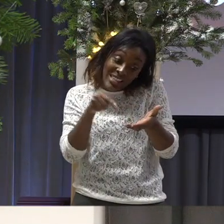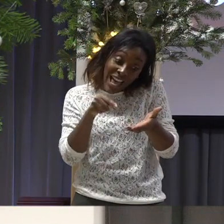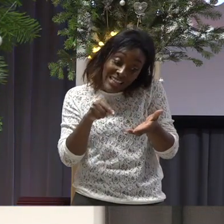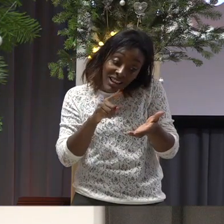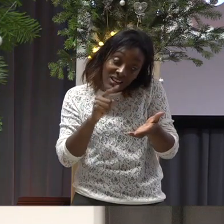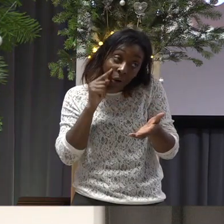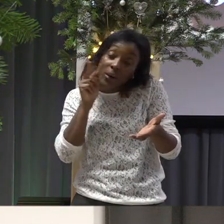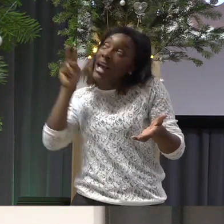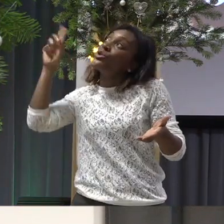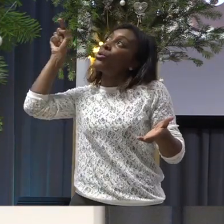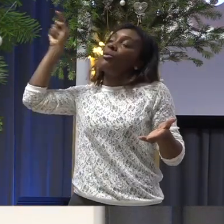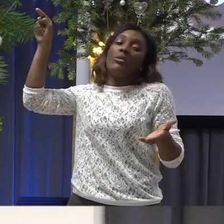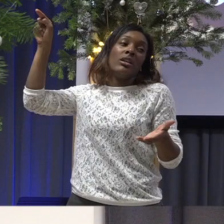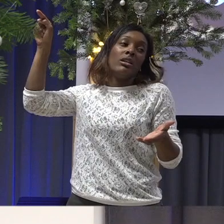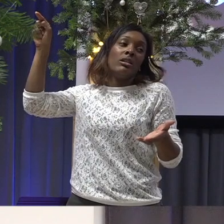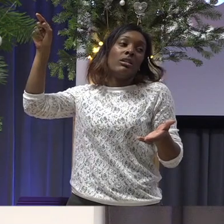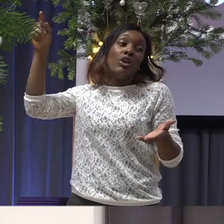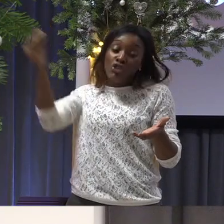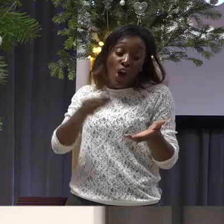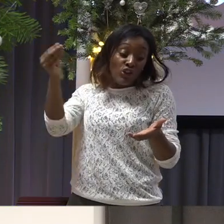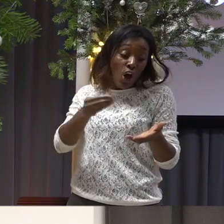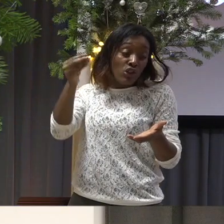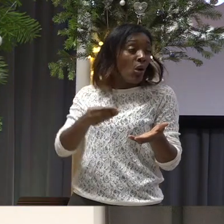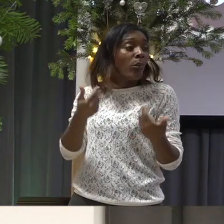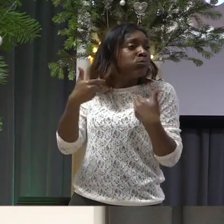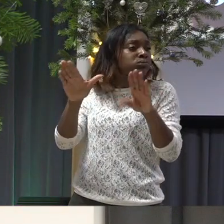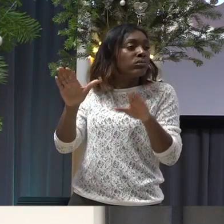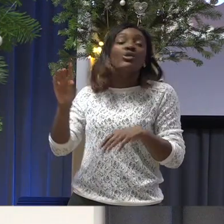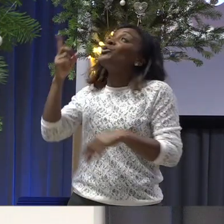Job a aimé Dieu pour ce que Dieu était et non pour ce que Dieu lui donnait.